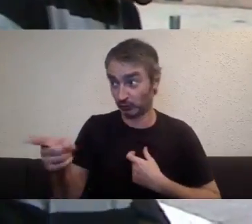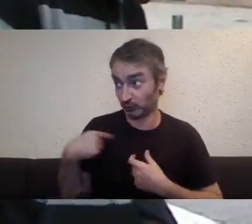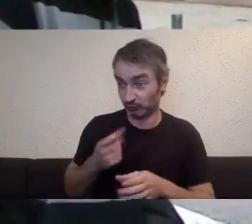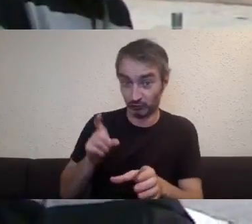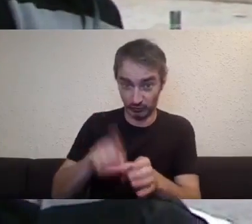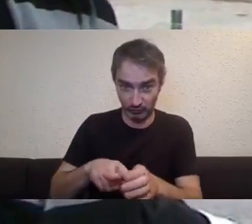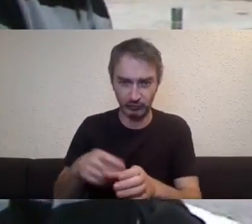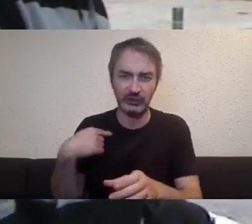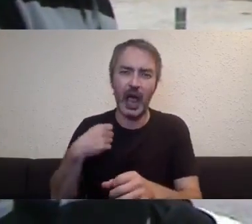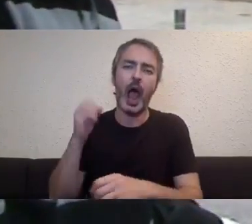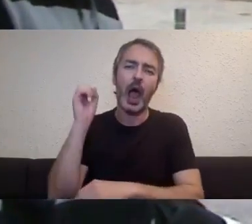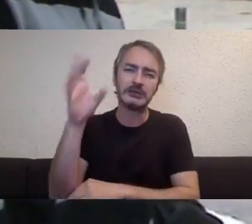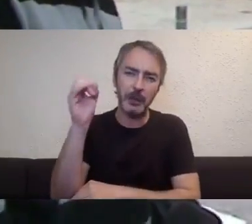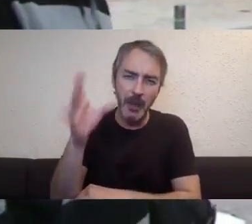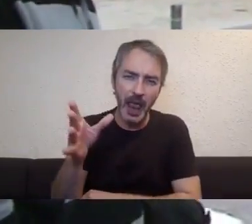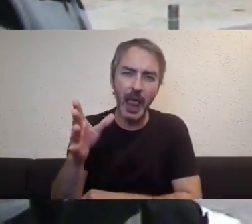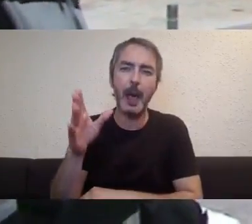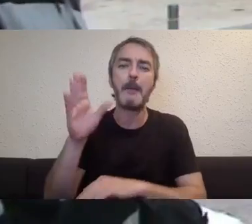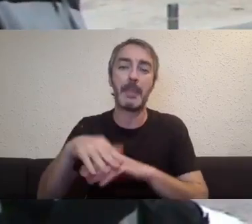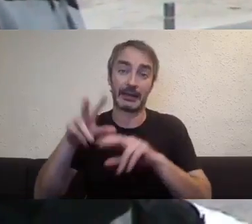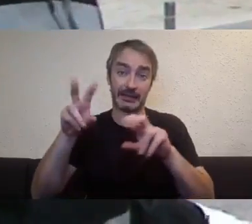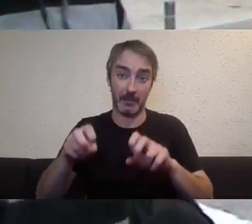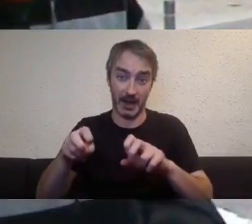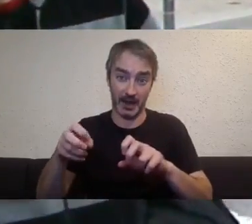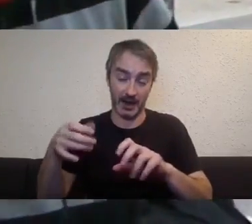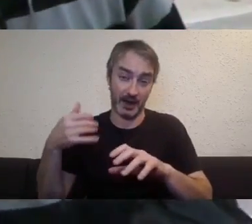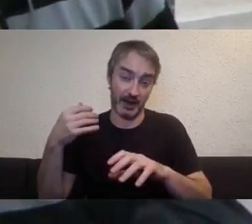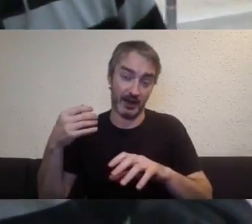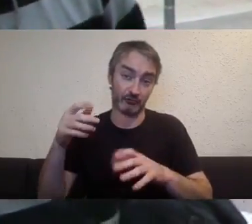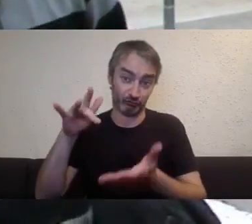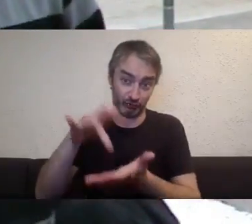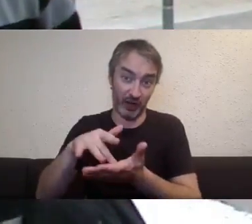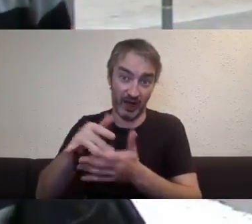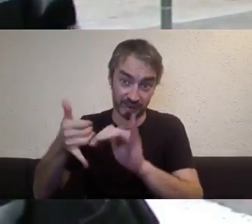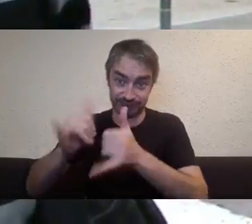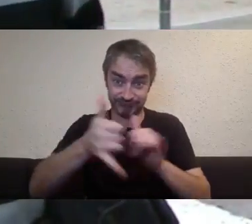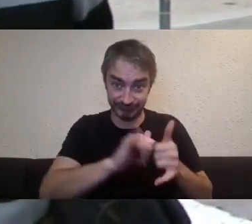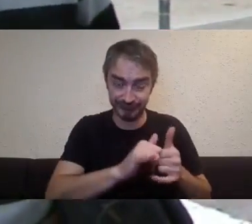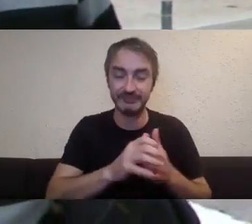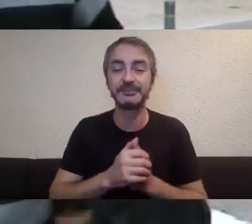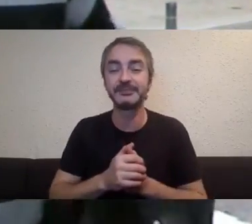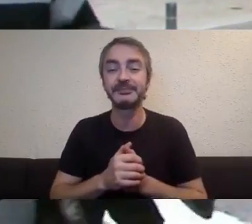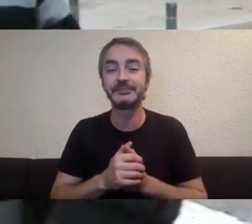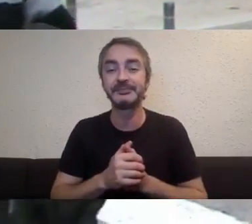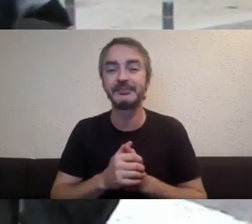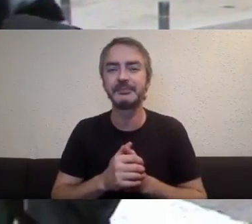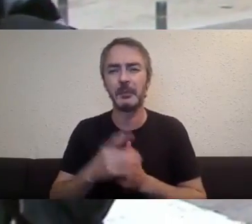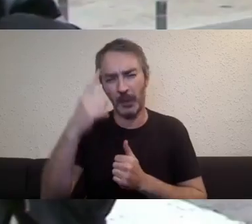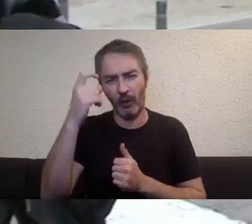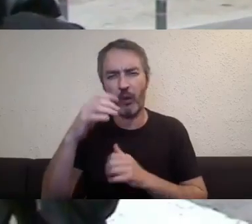Crec que molts de nosaltres doncs, vam estar en les assemblees del desallotjament. Diguem